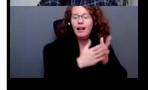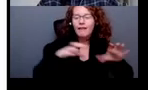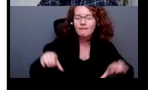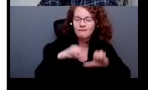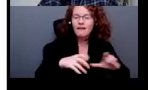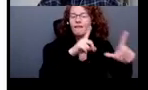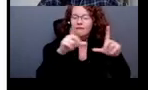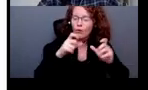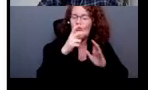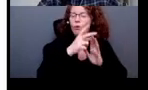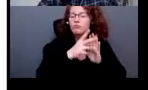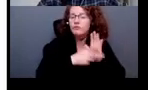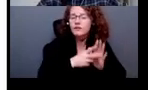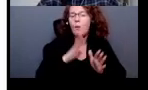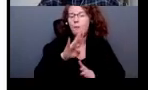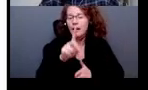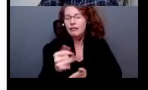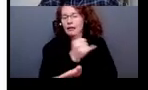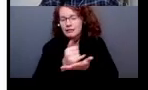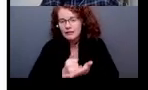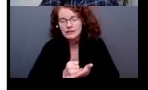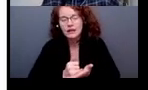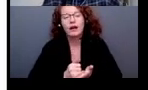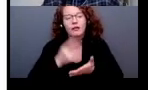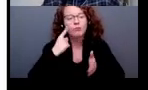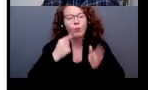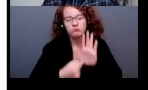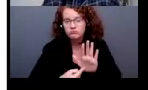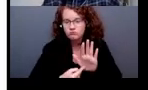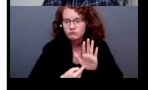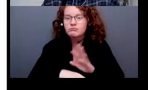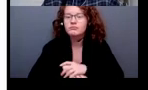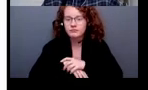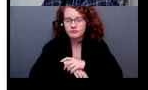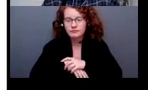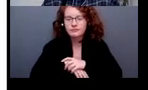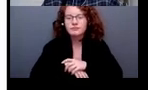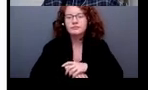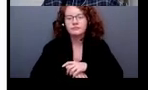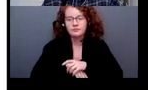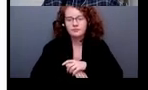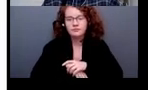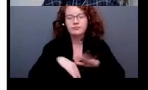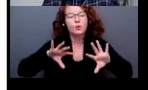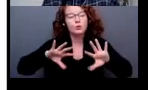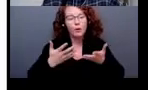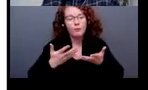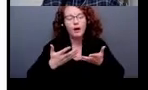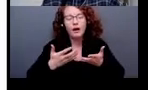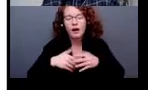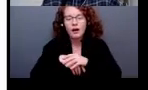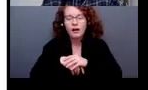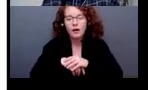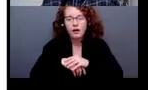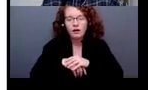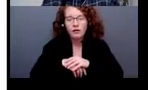avec Anaïs, et qui ensuite, quand il s'agit, hein, de travailler sur la restitution, c'est-à-dire comment est-ce qu'on rend compte des